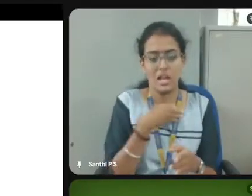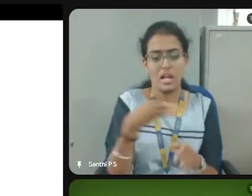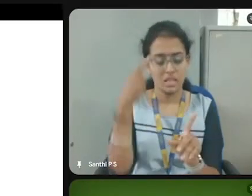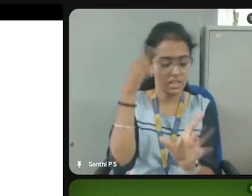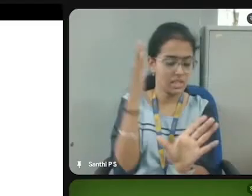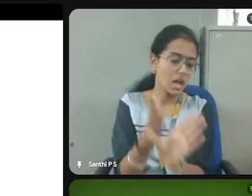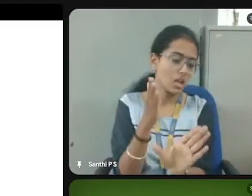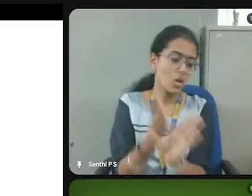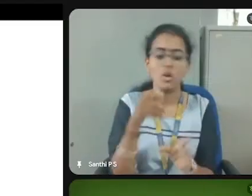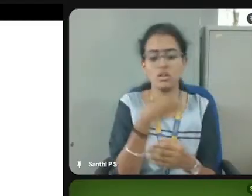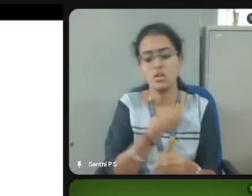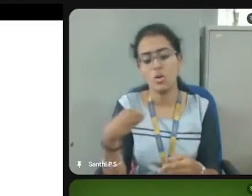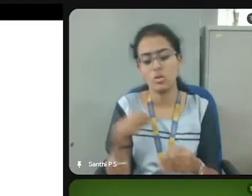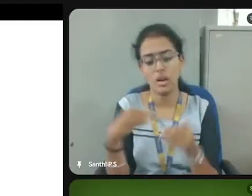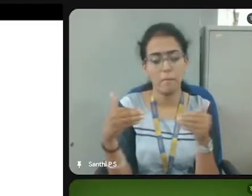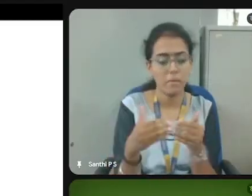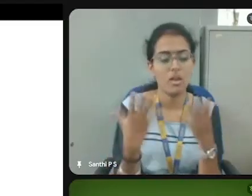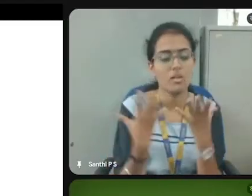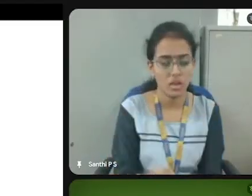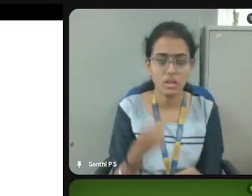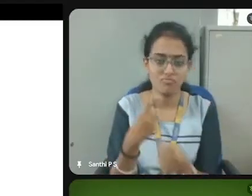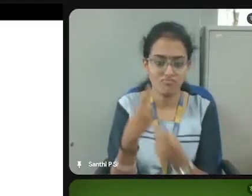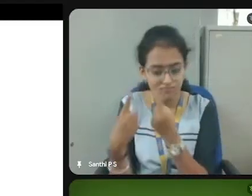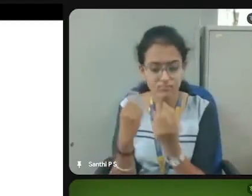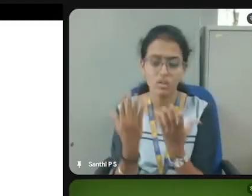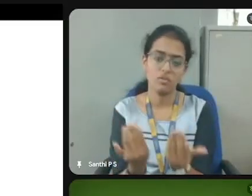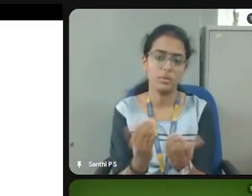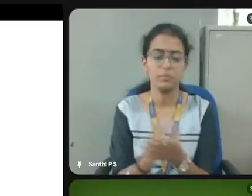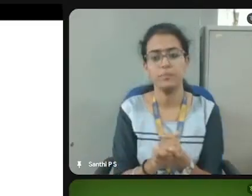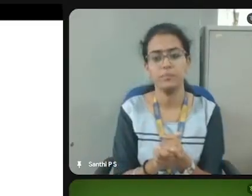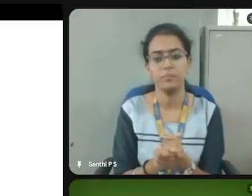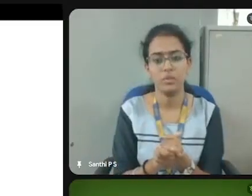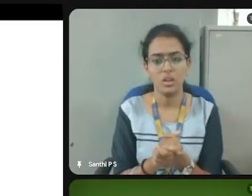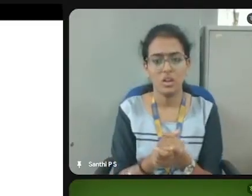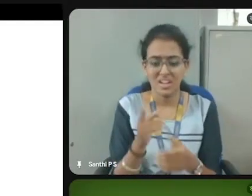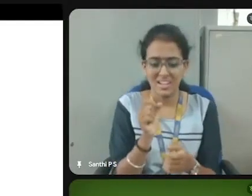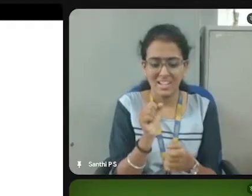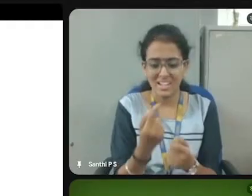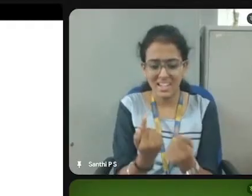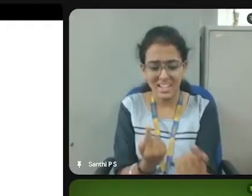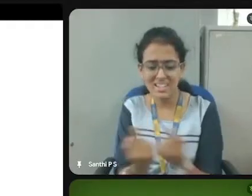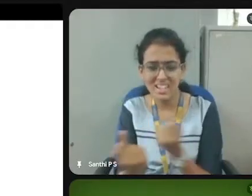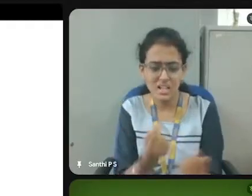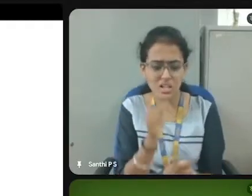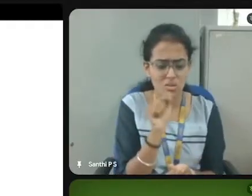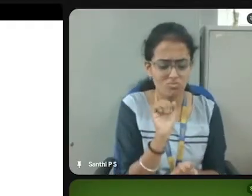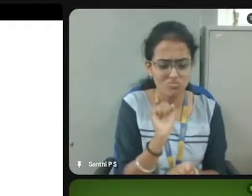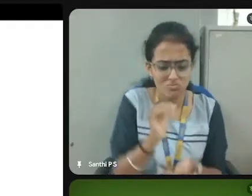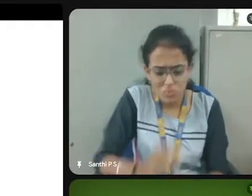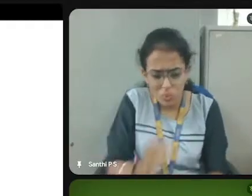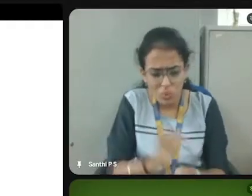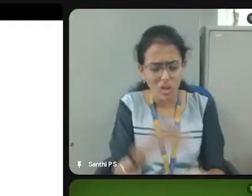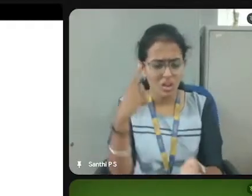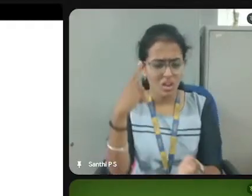സൈക്കോളജിസ്റ്റിനെ കൺസൾട്ട് ചെയ്ത് IQ വാല്യുവേഷൻ ചെയ്യാവുന്നതാണ്. ബുദ്ധിമുട്ടുകൾ ഓരോ കുട്ടിക്കും ജനറലൈസ് ചെയ്യാൻ ബുദ്ധിമുട്ടാണ്. നമ്മളുടെ